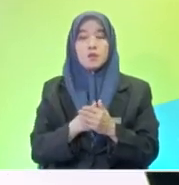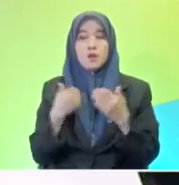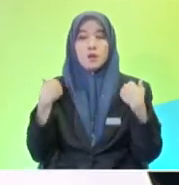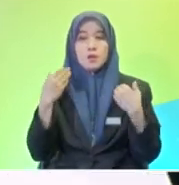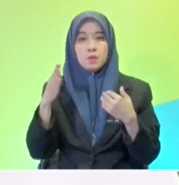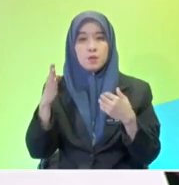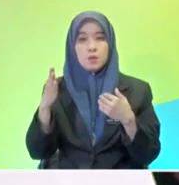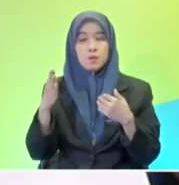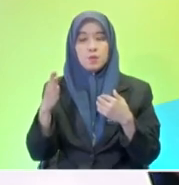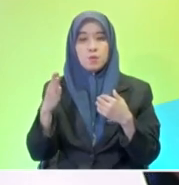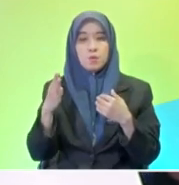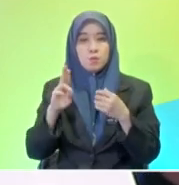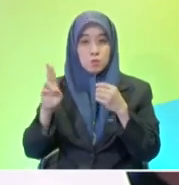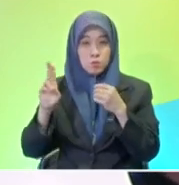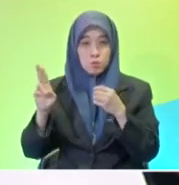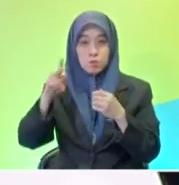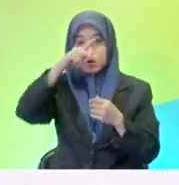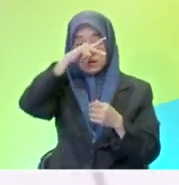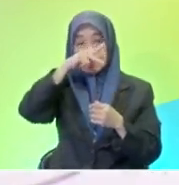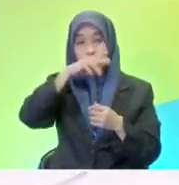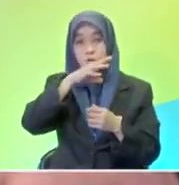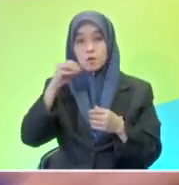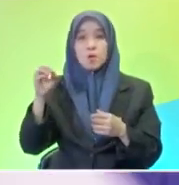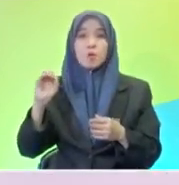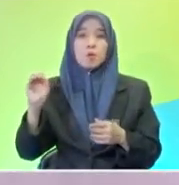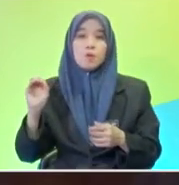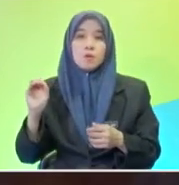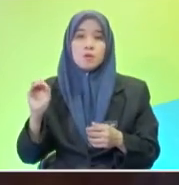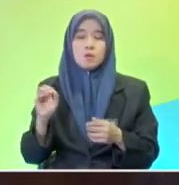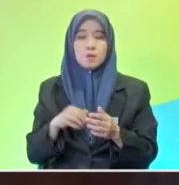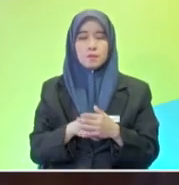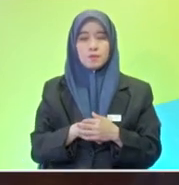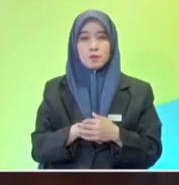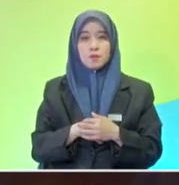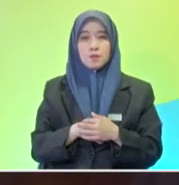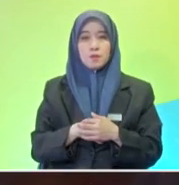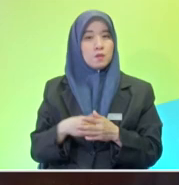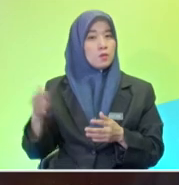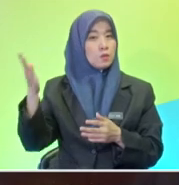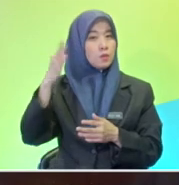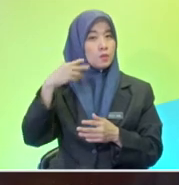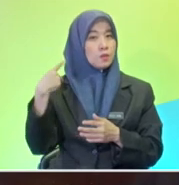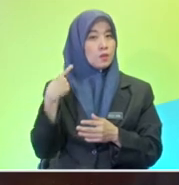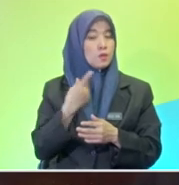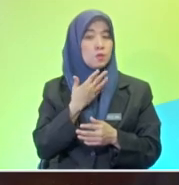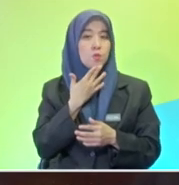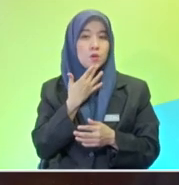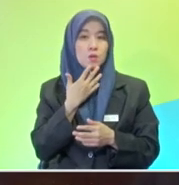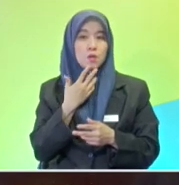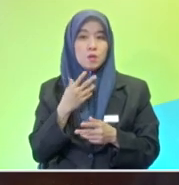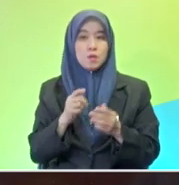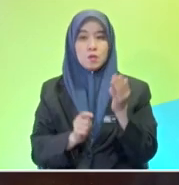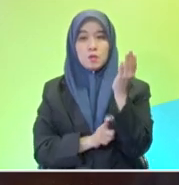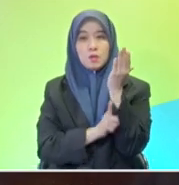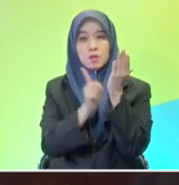unggu Merah Jambu dan juga oren okey Cuba kita warna ni pula Abang Kris kita warnakan tangkai dia tu